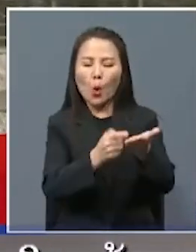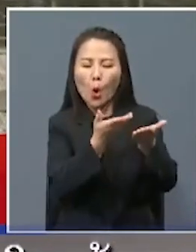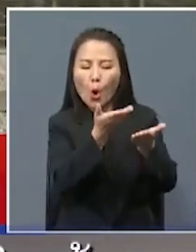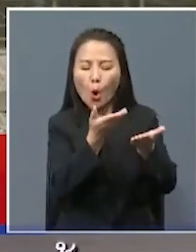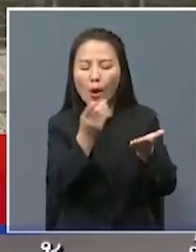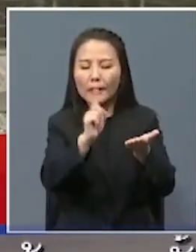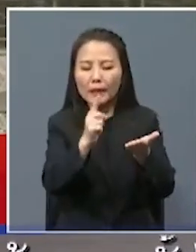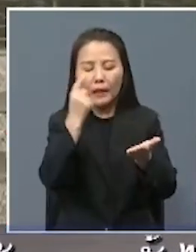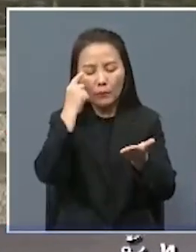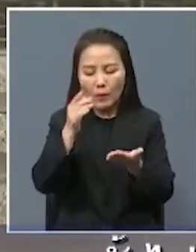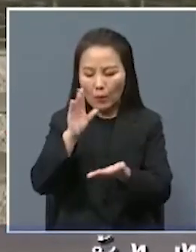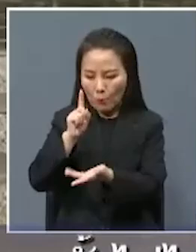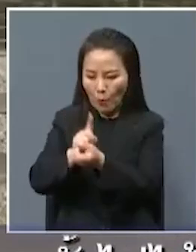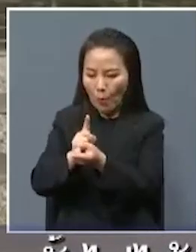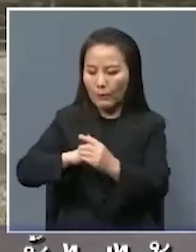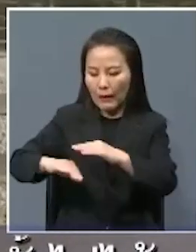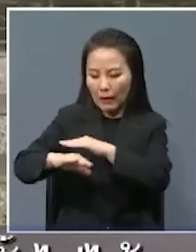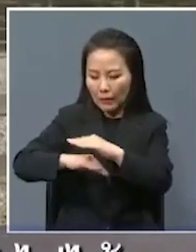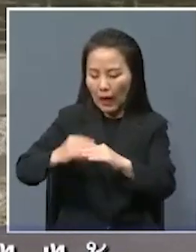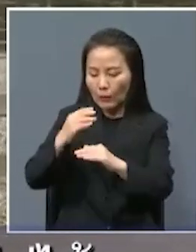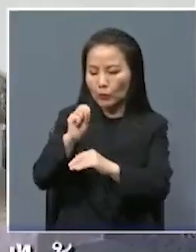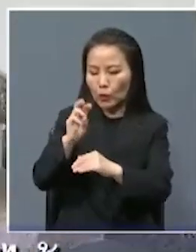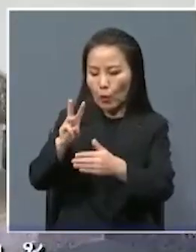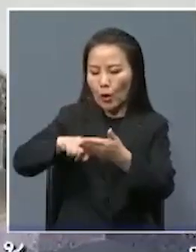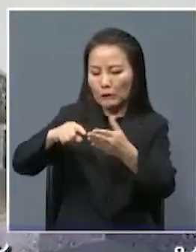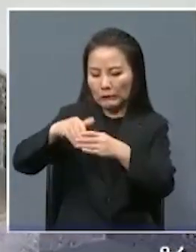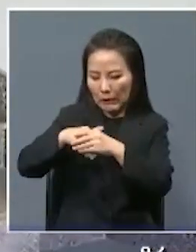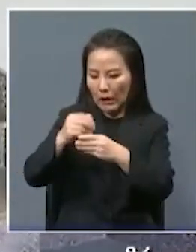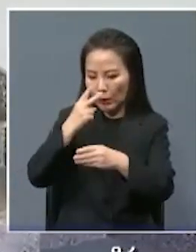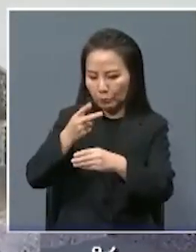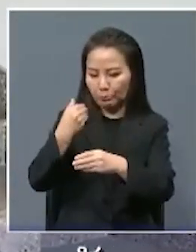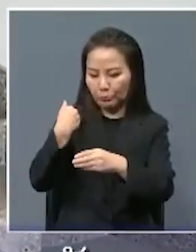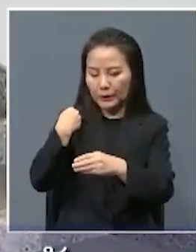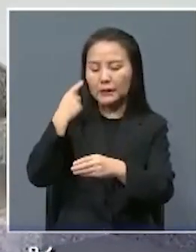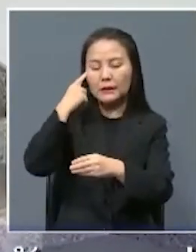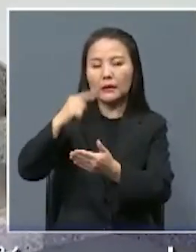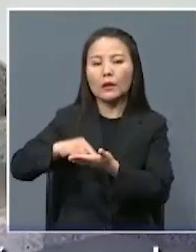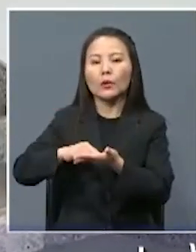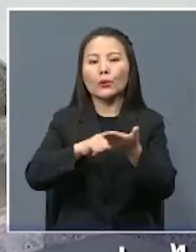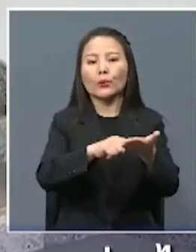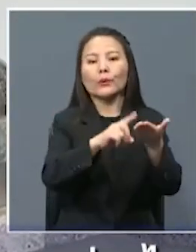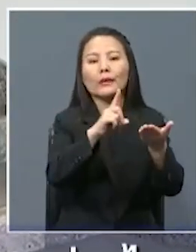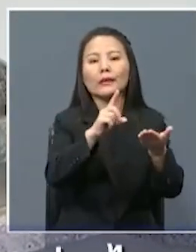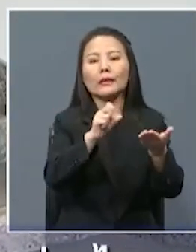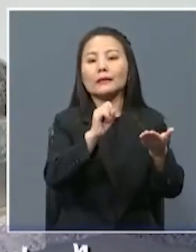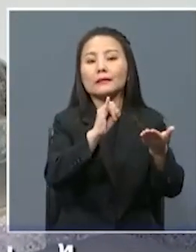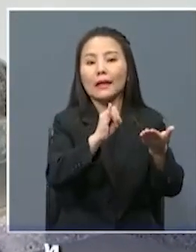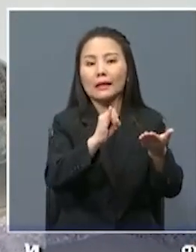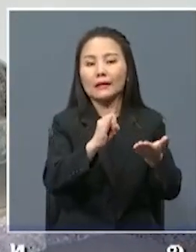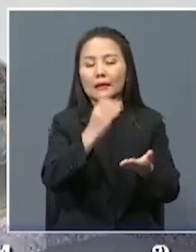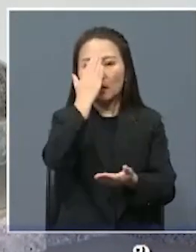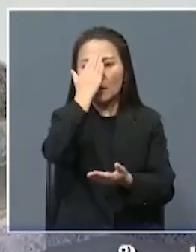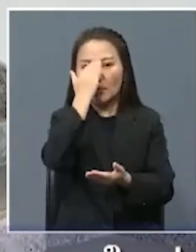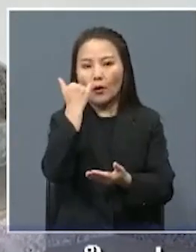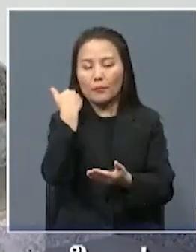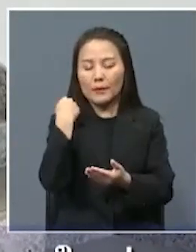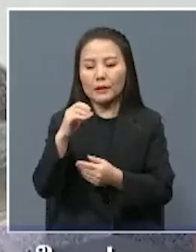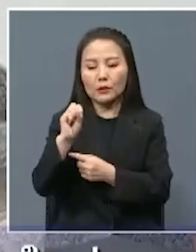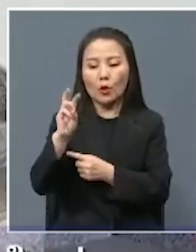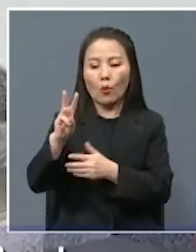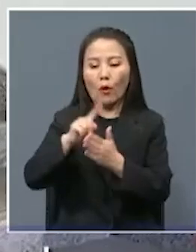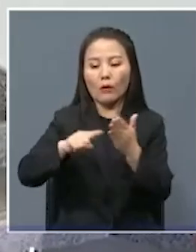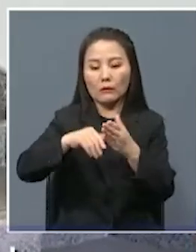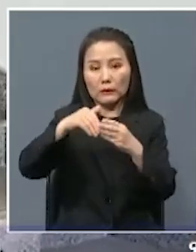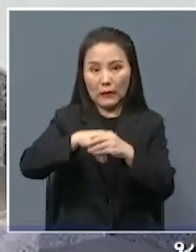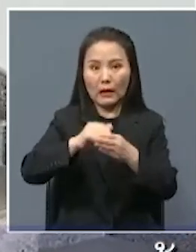จสอบกรณีพบพยานหลักฐานในการเลือกสว.และพิจารณารับคดีเป็นพิเศษเนื่องจากหลังจากที่มีการเลือกสว.เนี่ยนะ